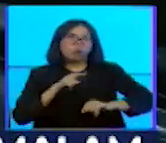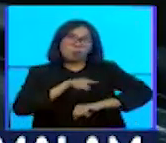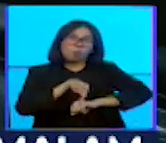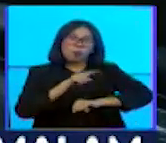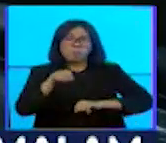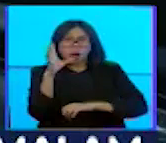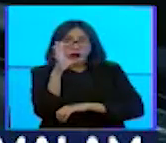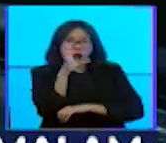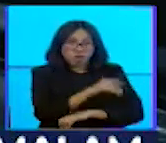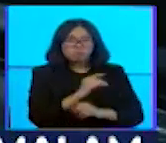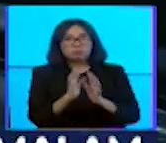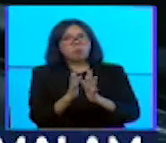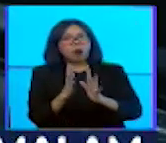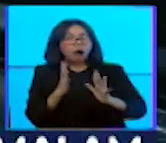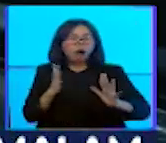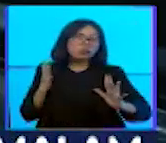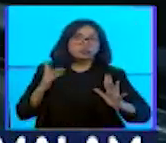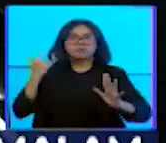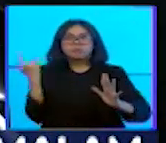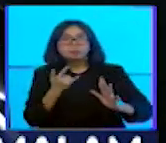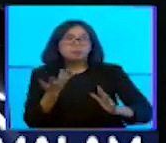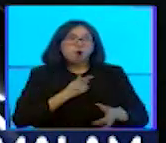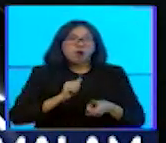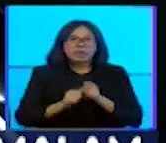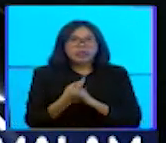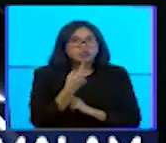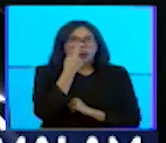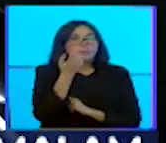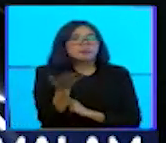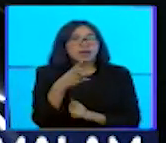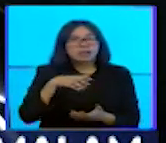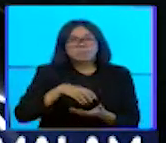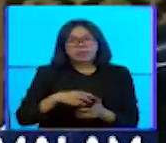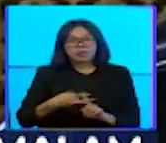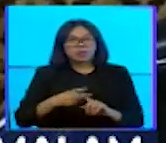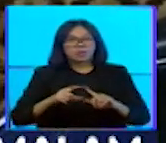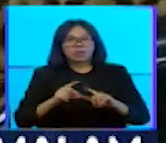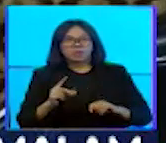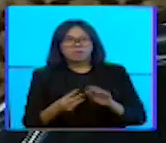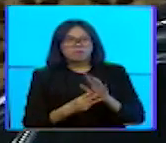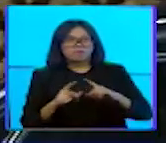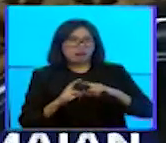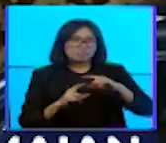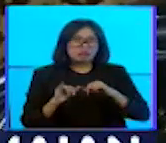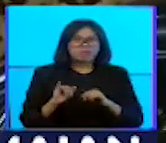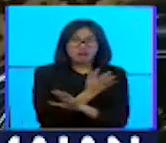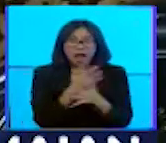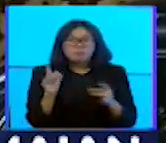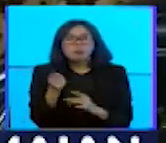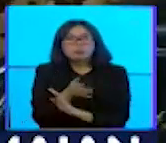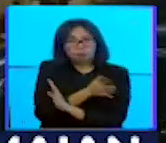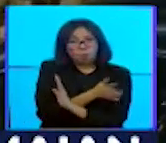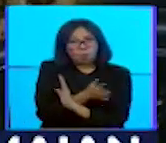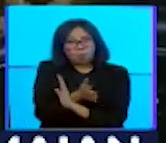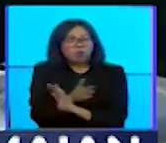malam. Antrian panjang untuk swab test di klinik farmasi ini telah terjadi selama 2 pekan terakhir. Sebagian